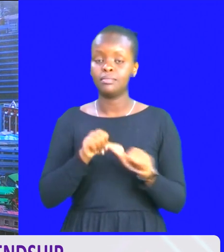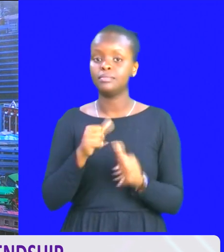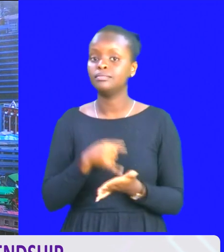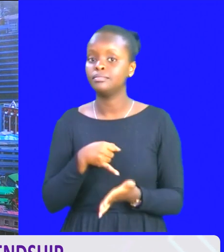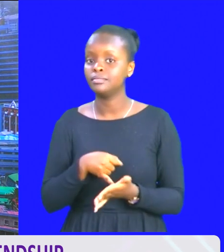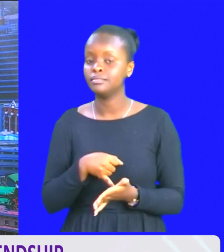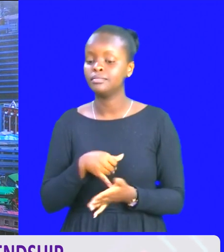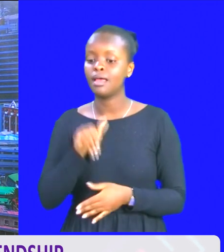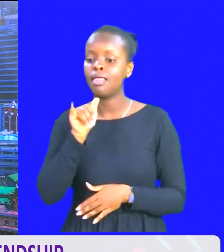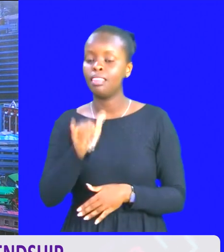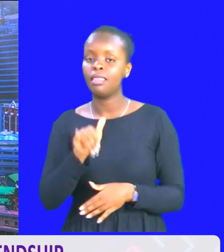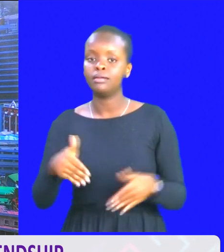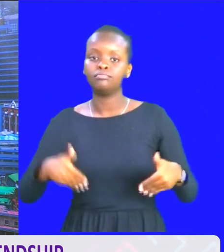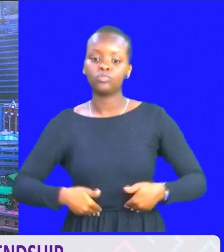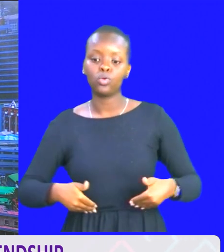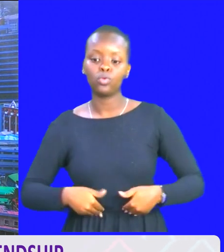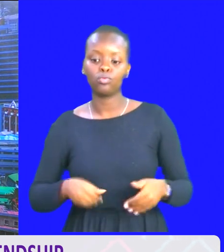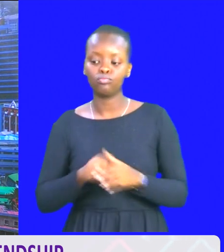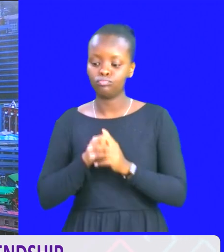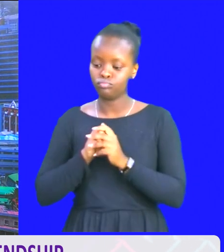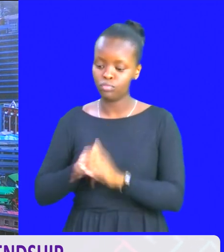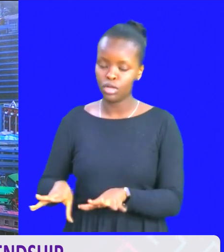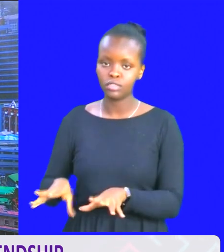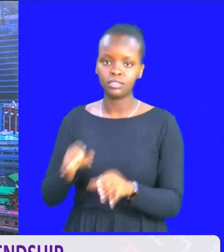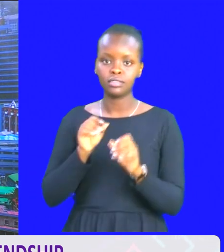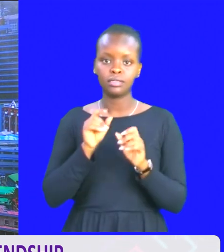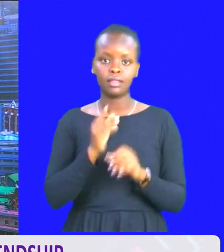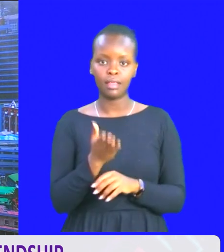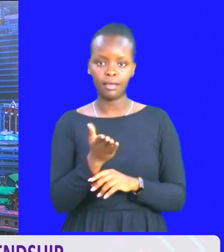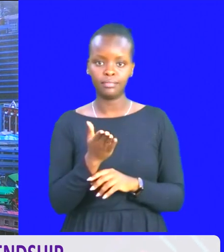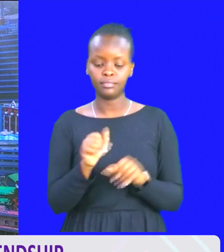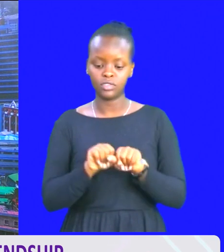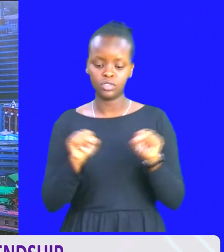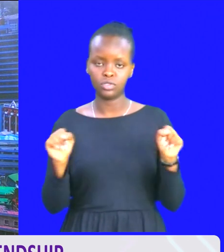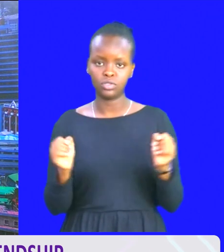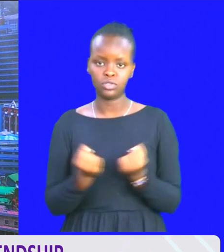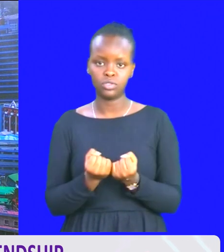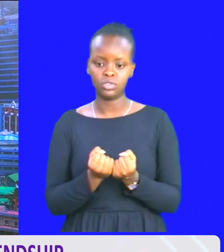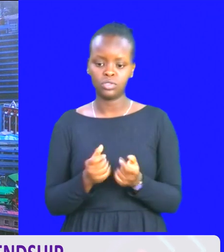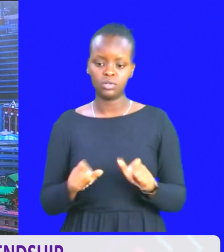hapo utapata mauti hapo ndio utapotelea. Ama una gani? Ati hiyo sasa social media inakuwa shuda tu lingo.